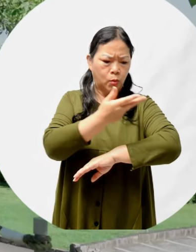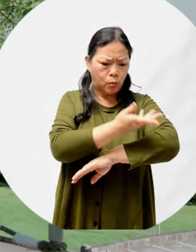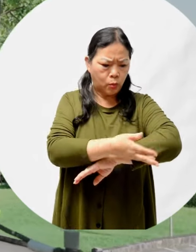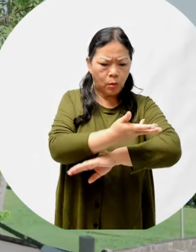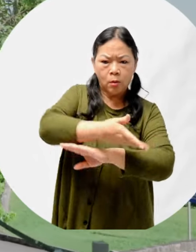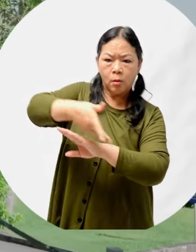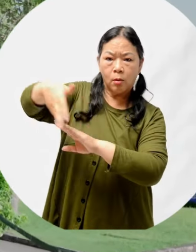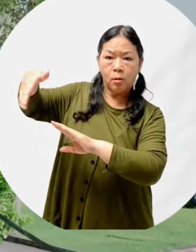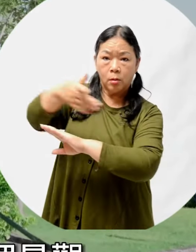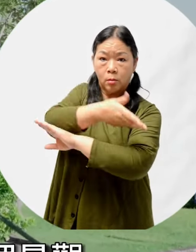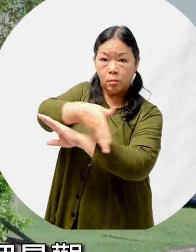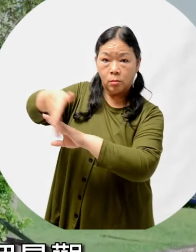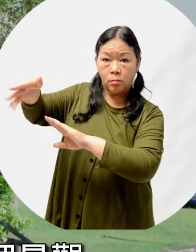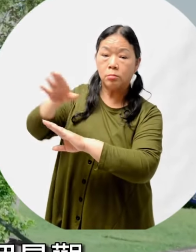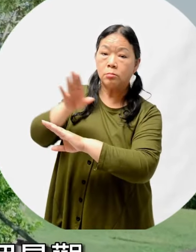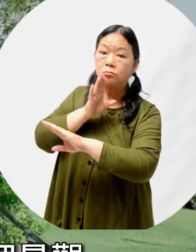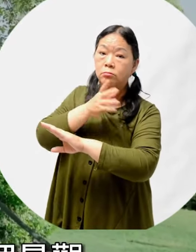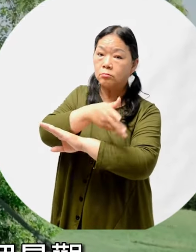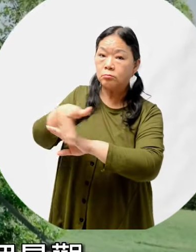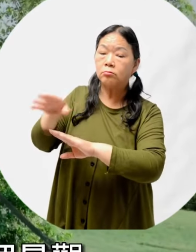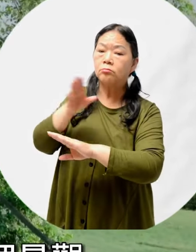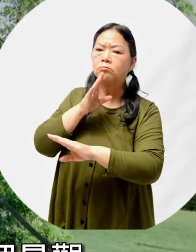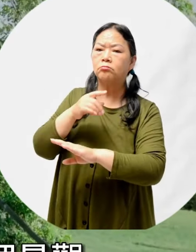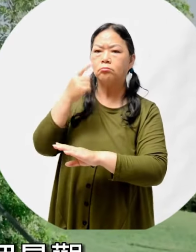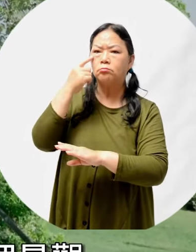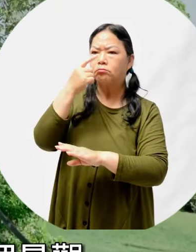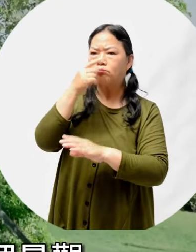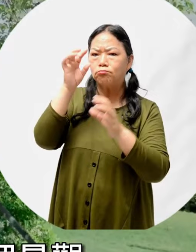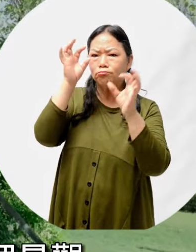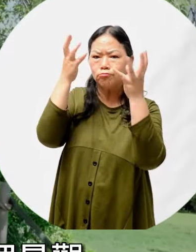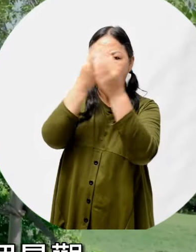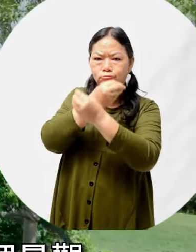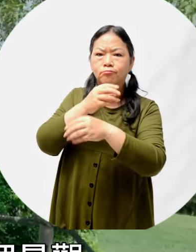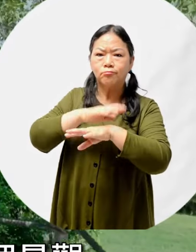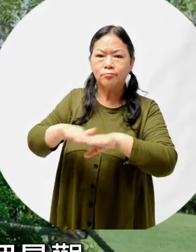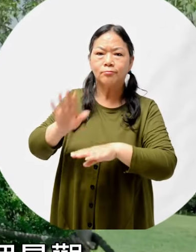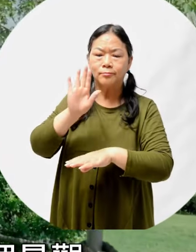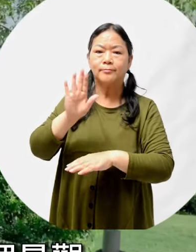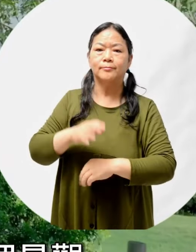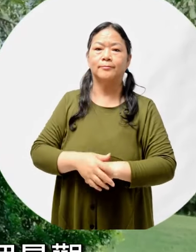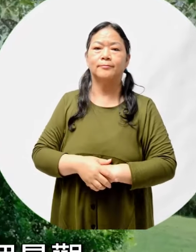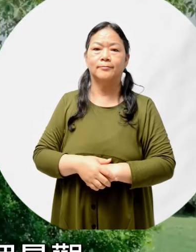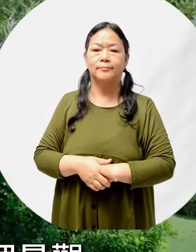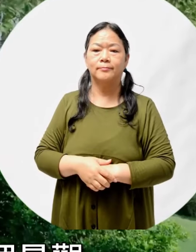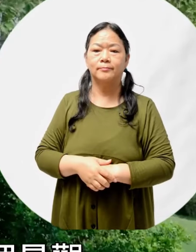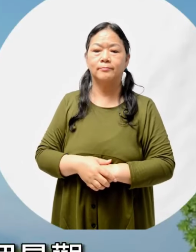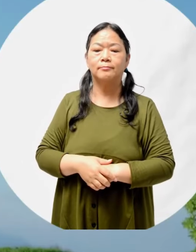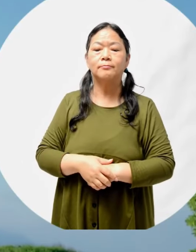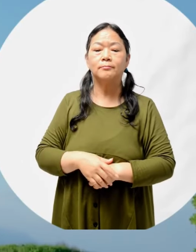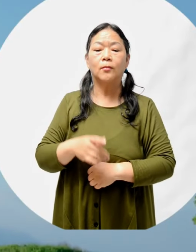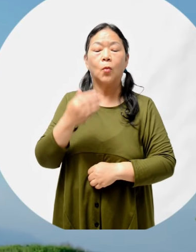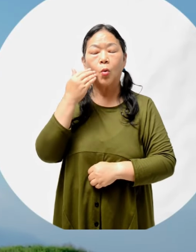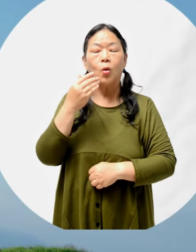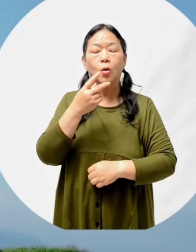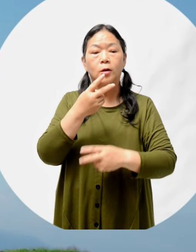着道路一块看时，仿佛水往上流一般，是个相当神奇的地理景观。